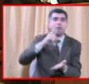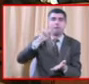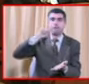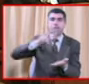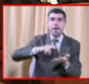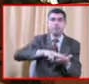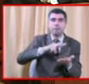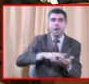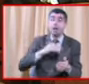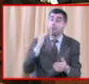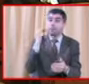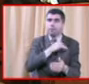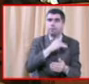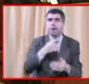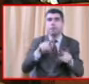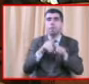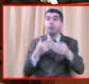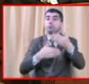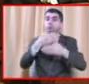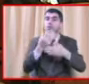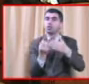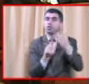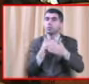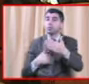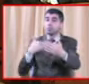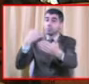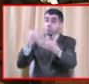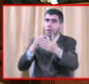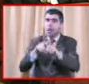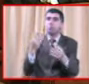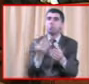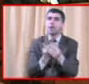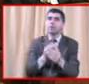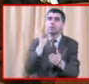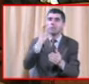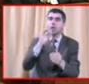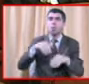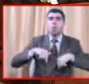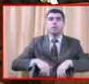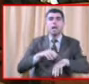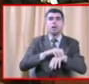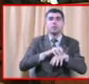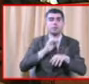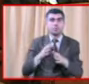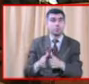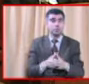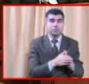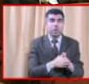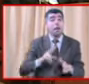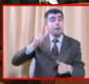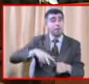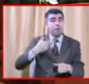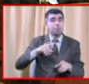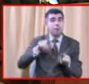علي في الناحيه ديال تنفيذ كذلك ضروري في المستقبل، وتسد راه عندكم الملف ديالو السيد الوزير. لابد من تفعيل الصندوق ديال الكوارث الطبيعيه